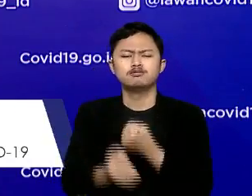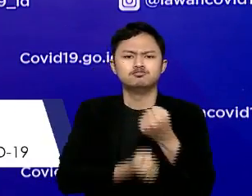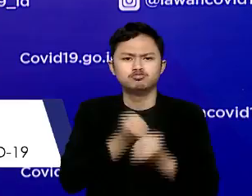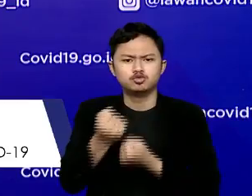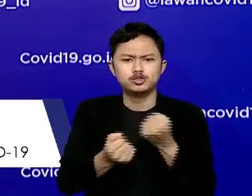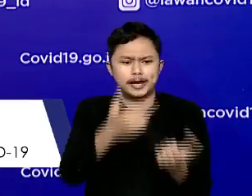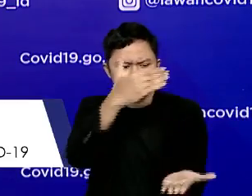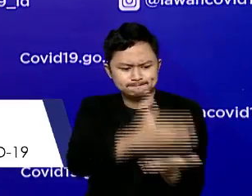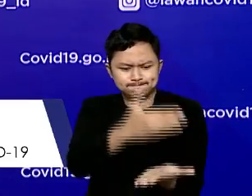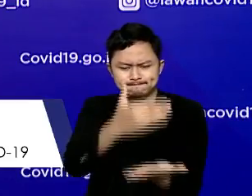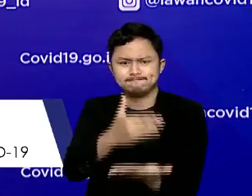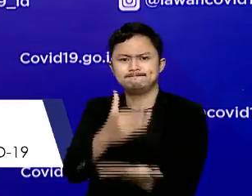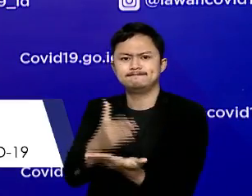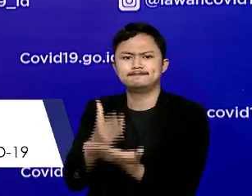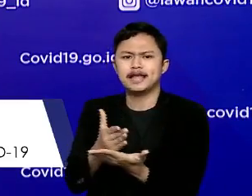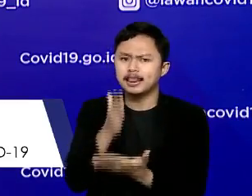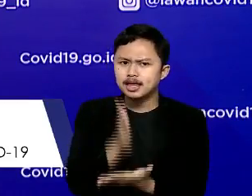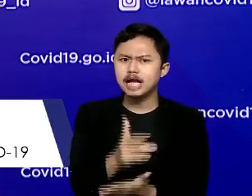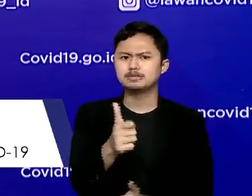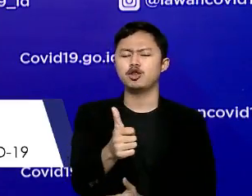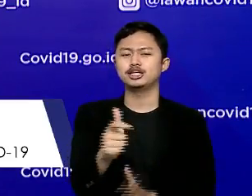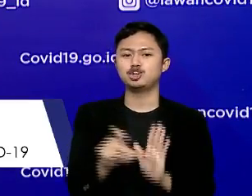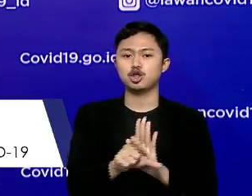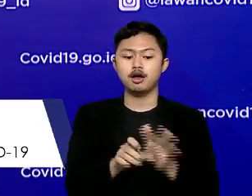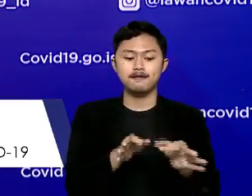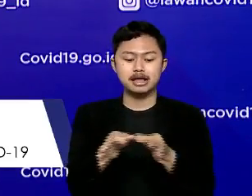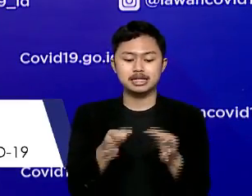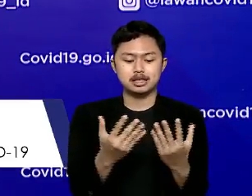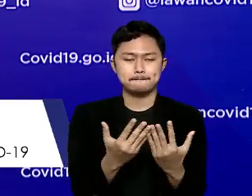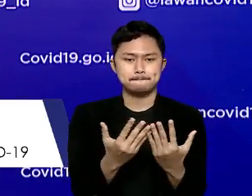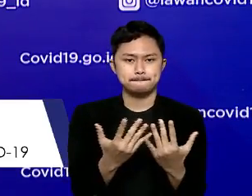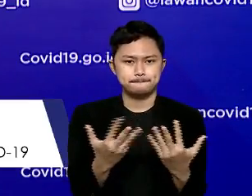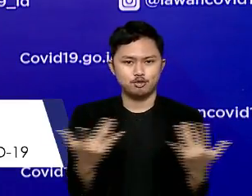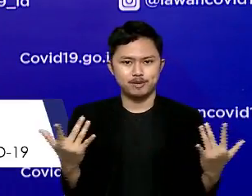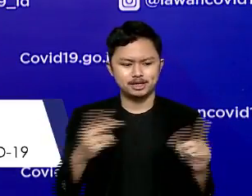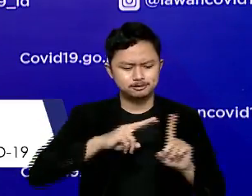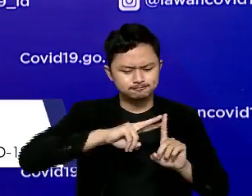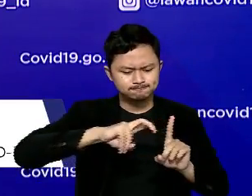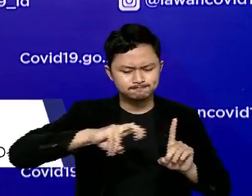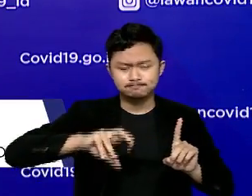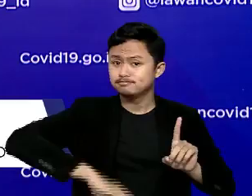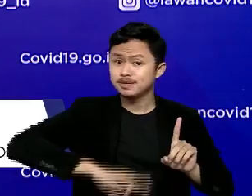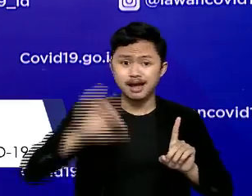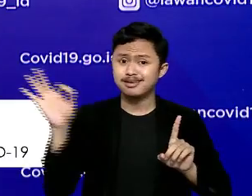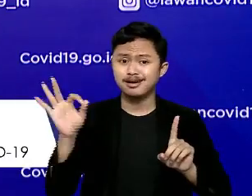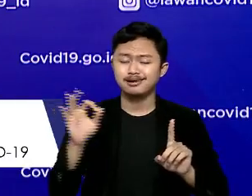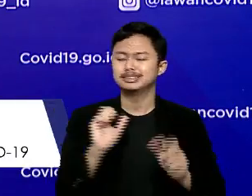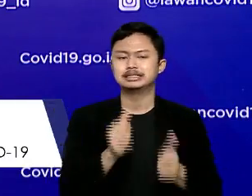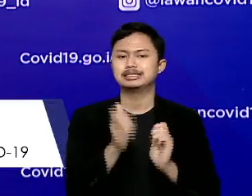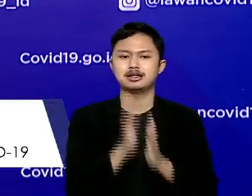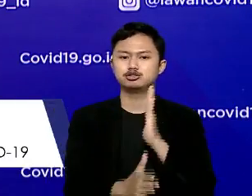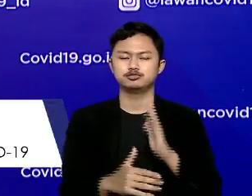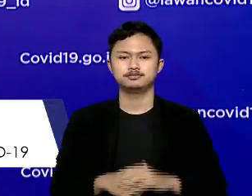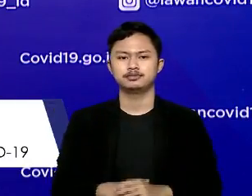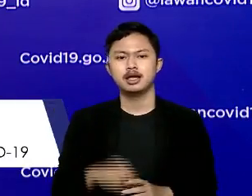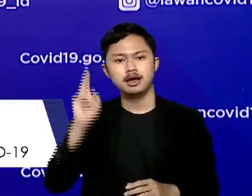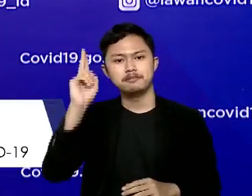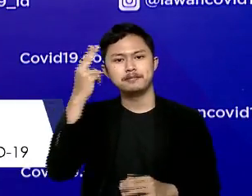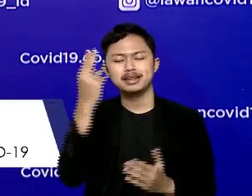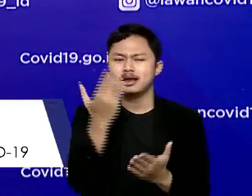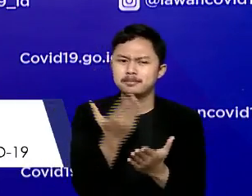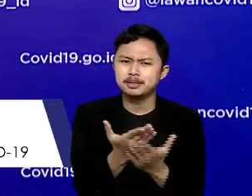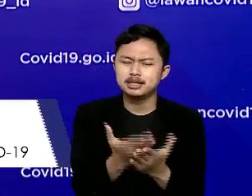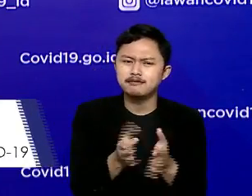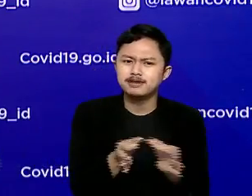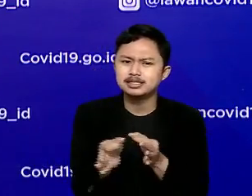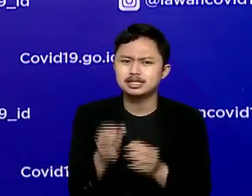upaya pendisiplinan jika fasilitas publik tidak melakukan screening kesehatan. Pemerintah mendorong pengelola